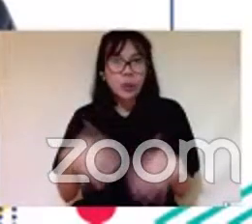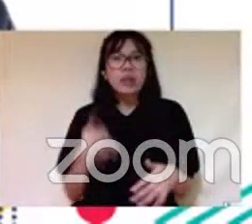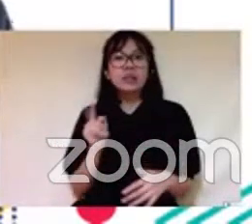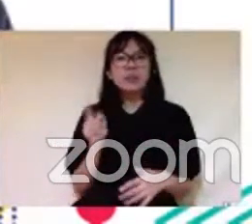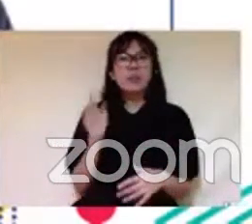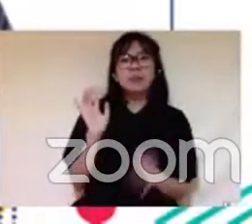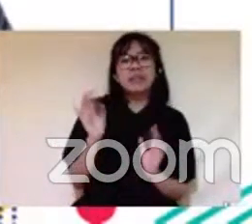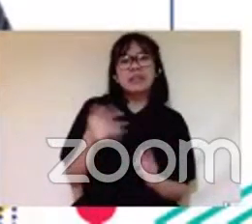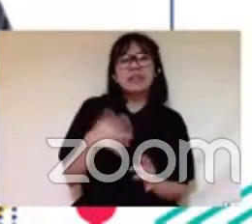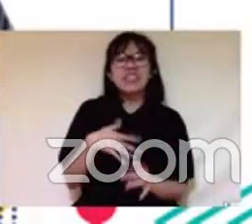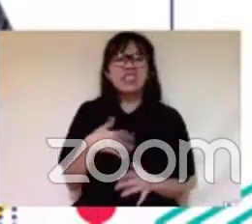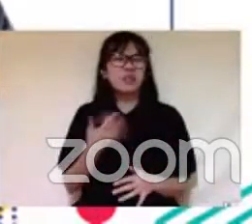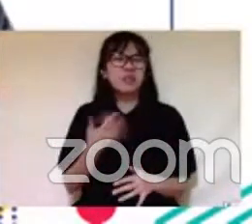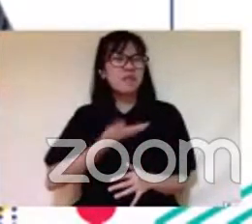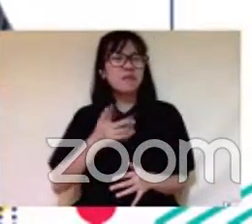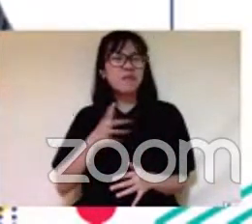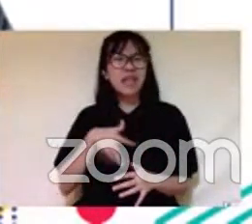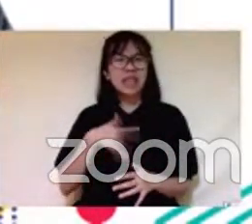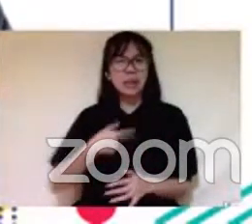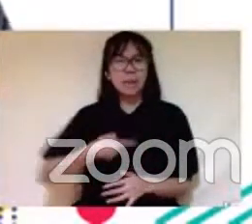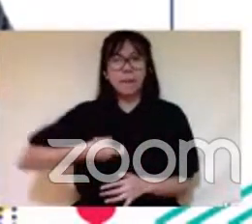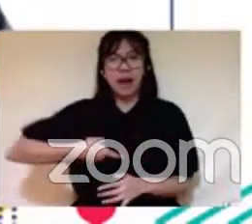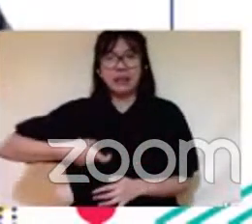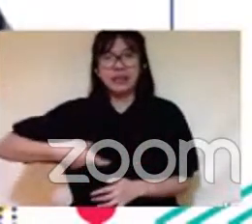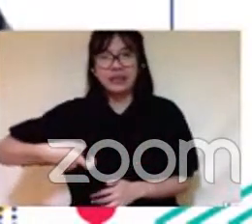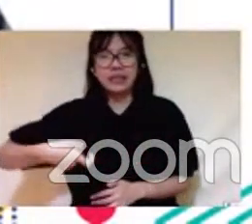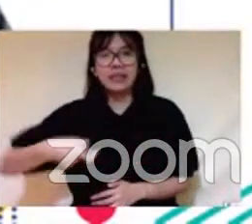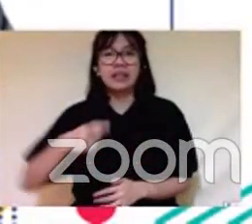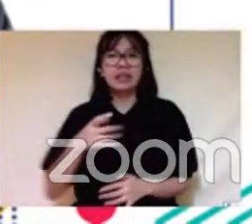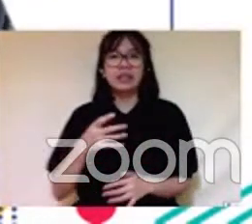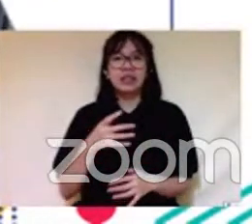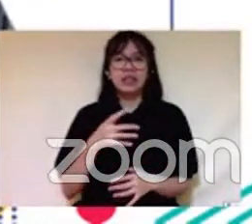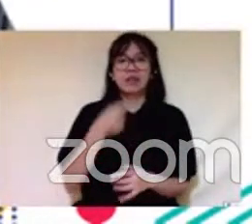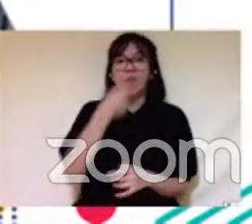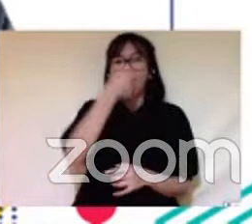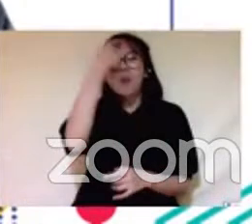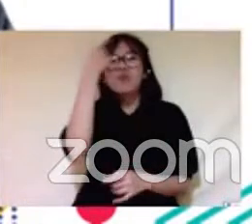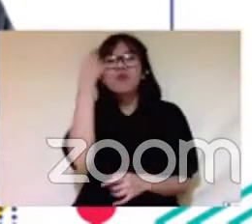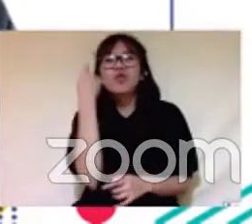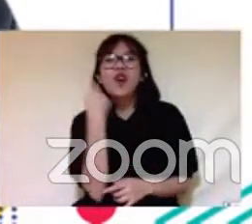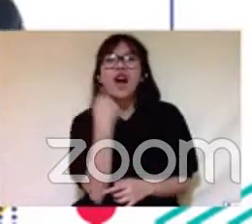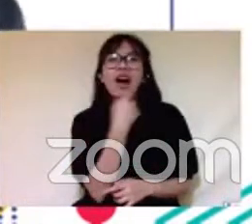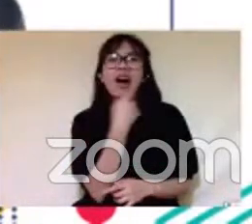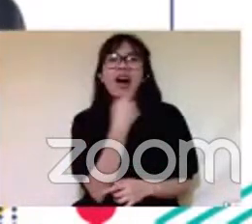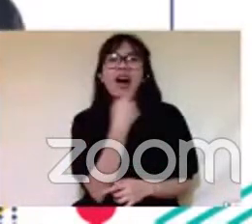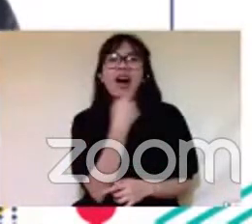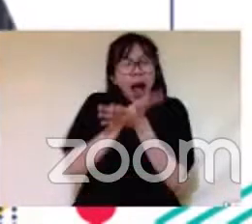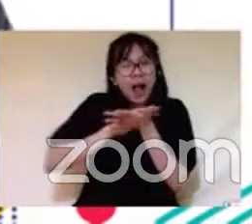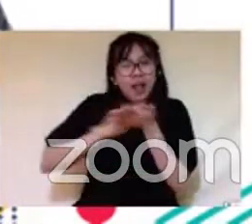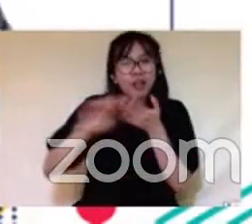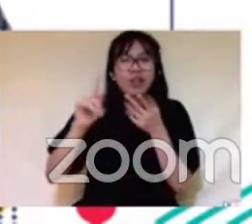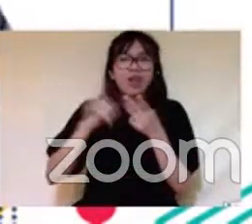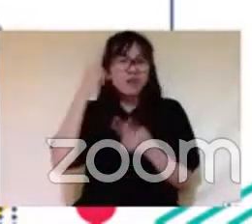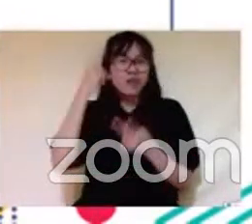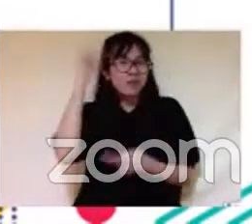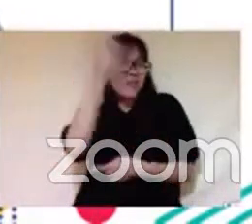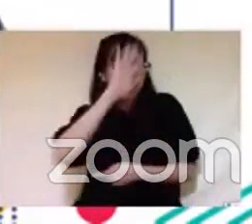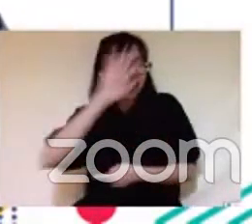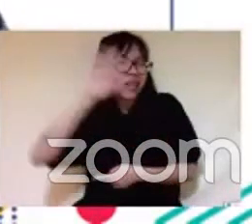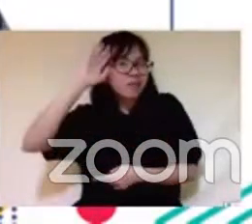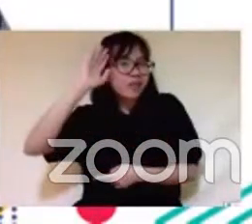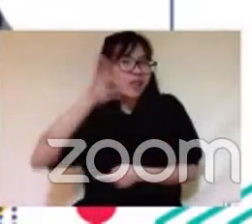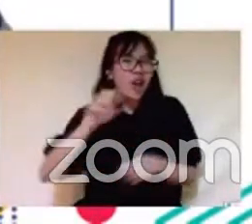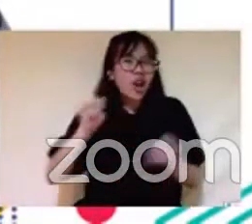dari aplikasi-aplikasi baru, dari mulai mempermulai wajah atau tadi memprediksi masa depan, jodohkah dengan si A dan B.